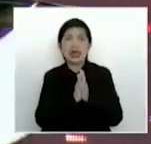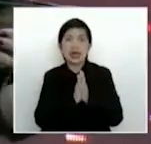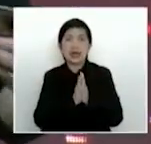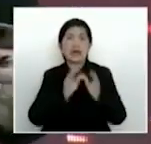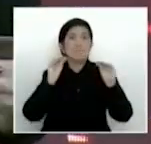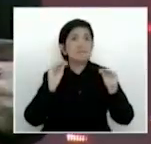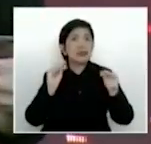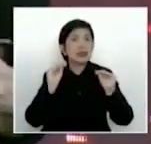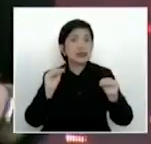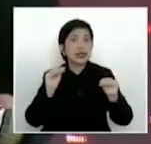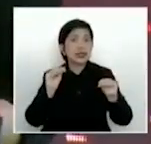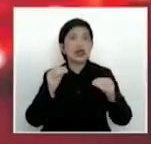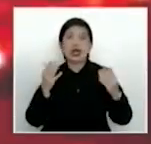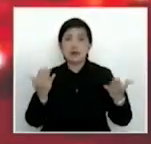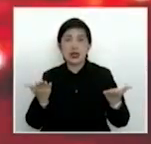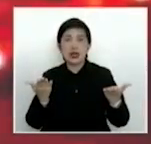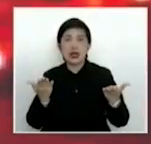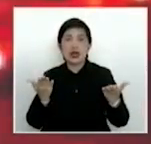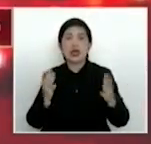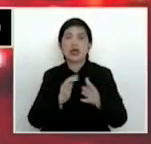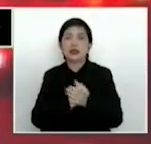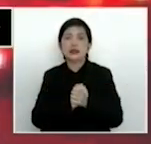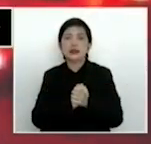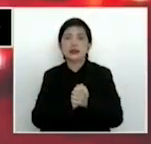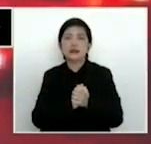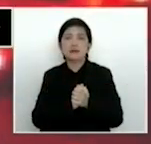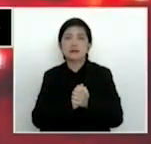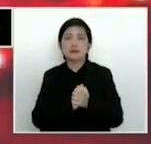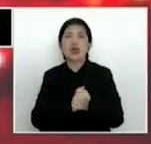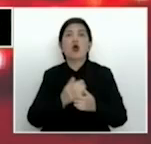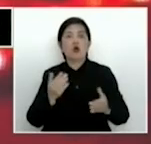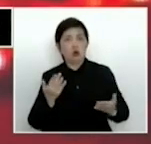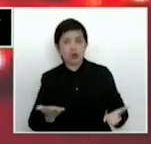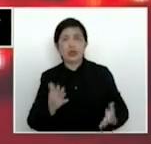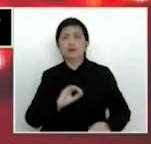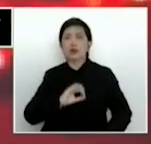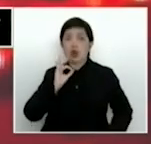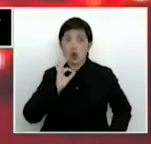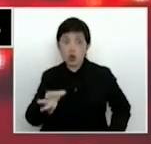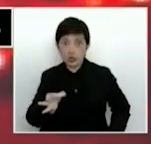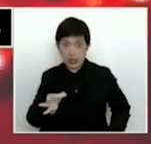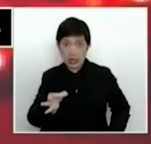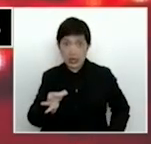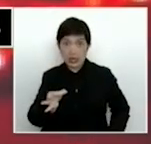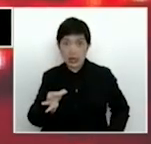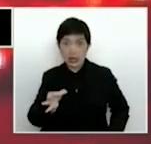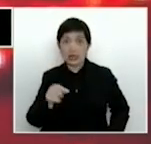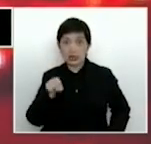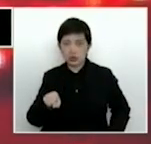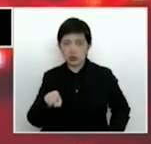waktu anda 2 menit silakan Bapak Terima kasih kota itu pada umumnya